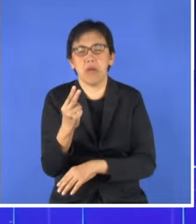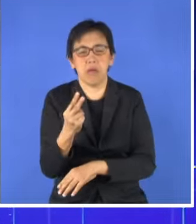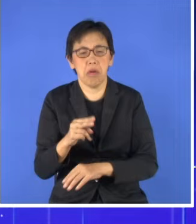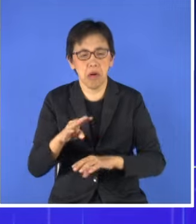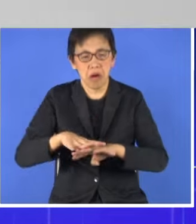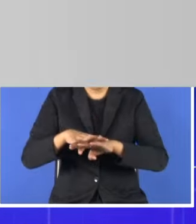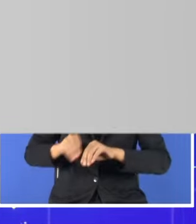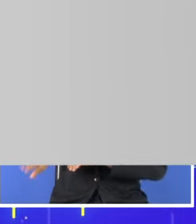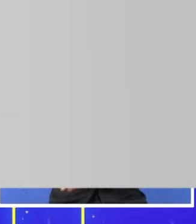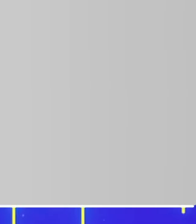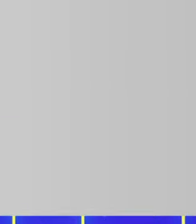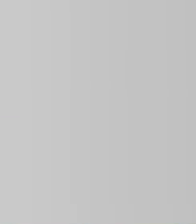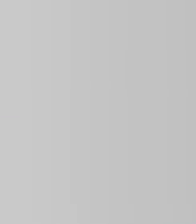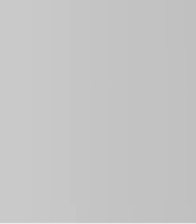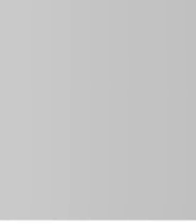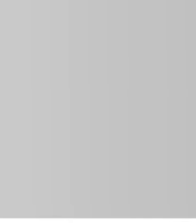เดียวลูกจ้ะ